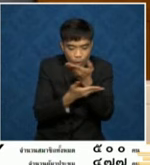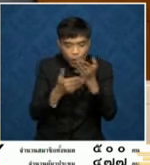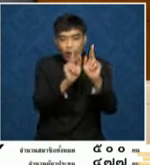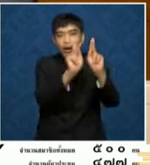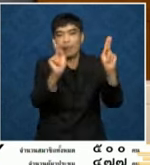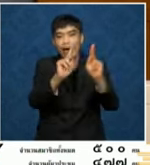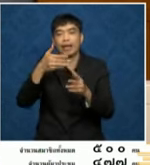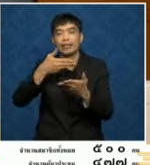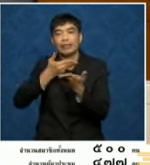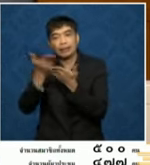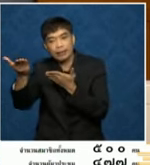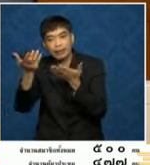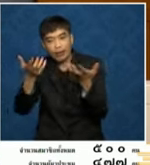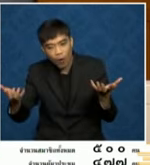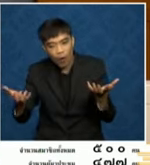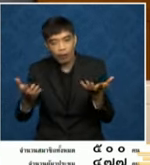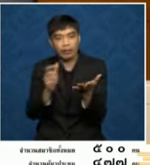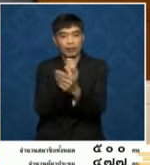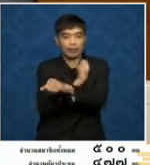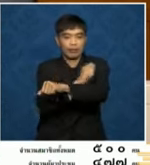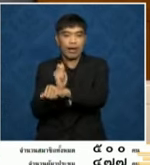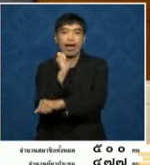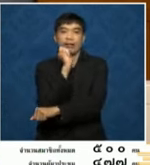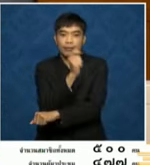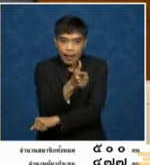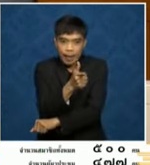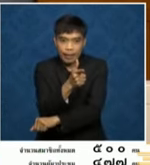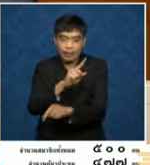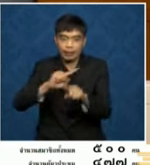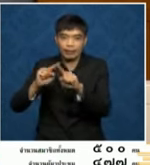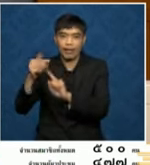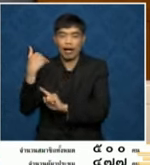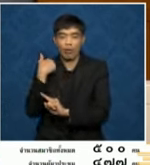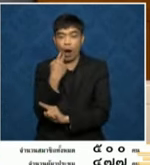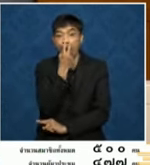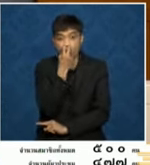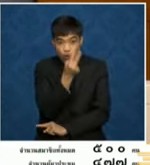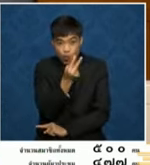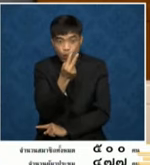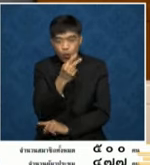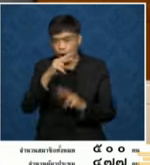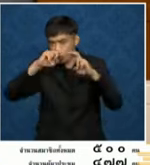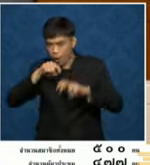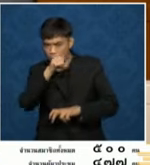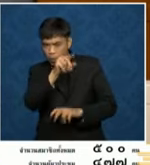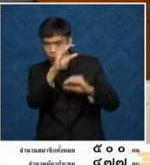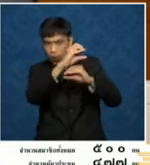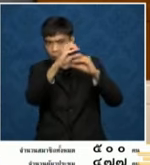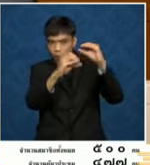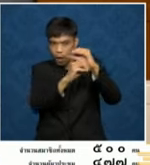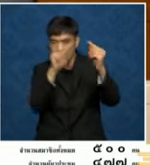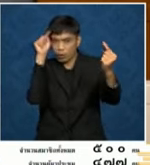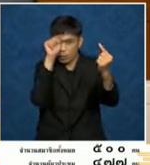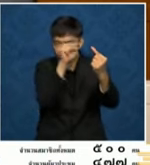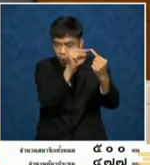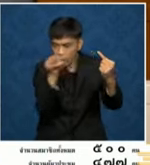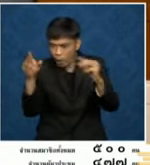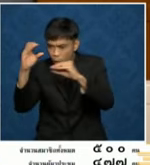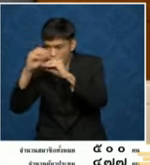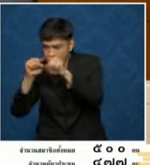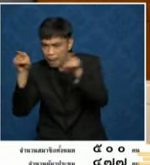จัดซื้อจัดจ้างเพื่อที่จะดูว่าโครงการต่างๆที่เป็นเนื้อหาและวัตถุประสงค์ใกล้เคียงกันเนี่ยจะ